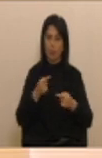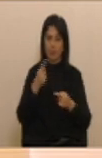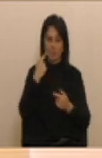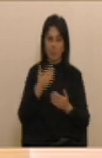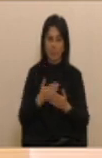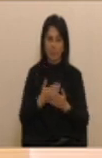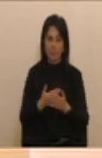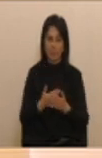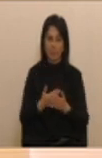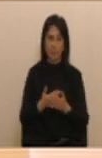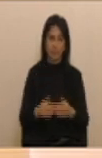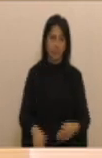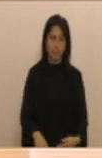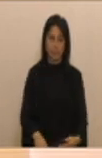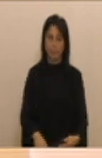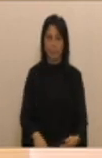თვალსაზრისით